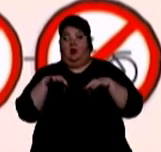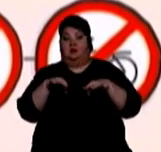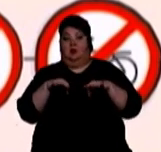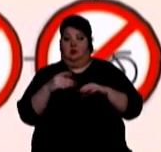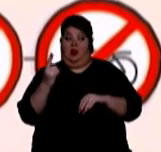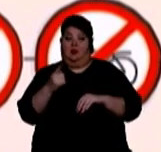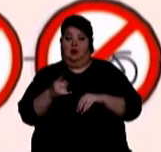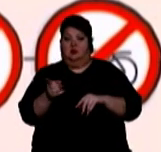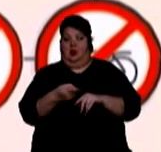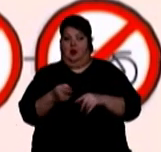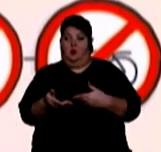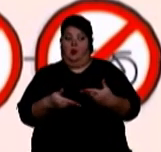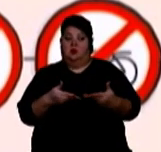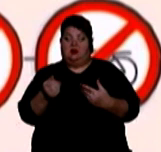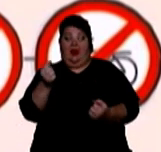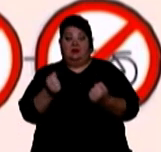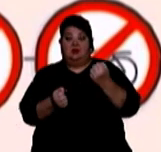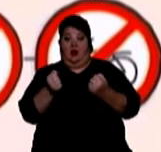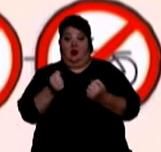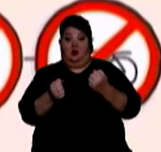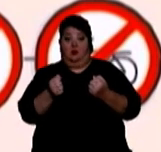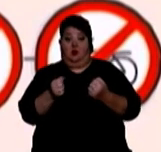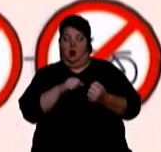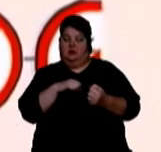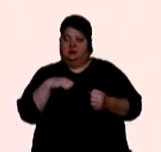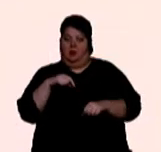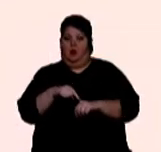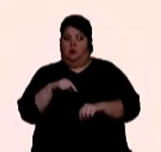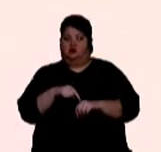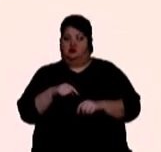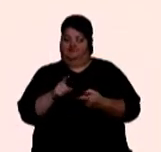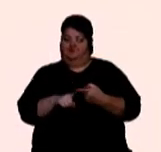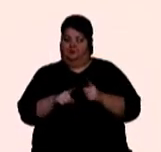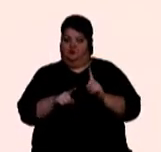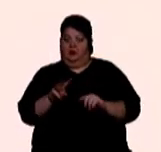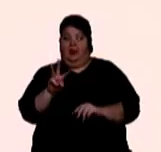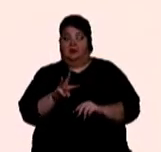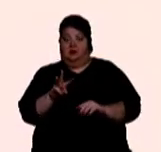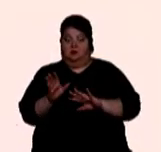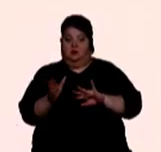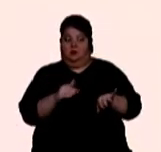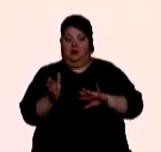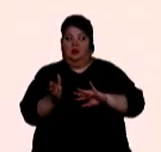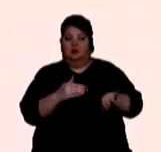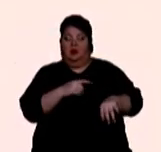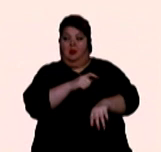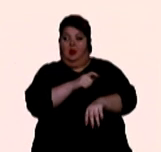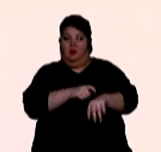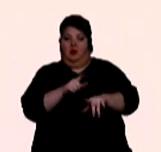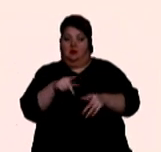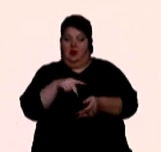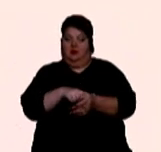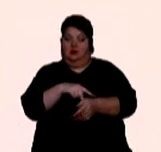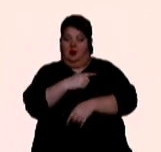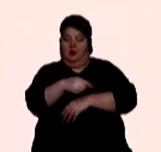таксі або пішки. За кермо автомобіля, за самопочуттям. 3 години. Зніміть пов'язку. Не навантажуйте руку,